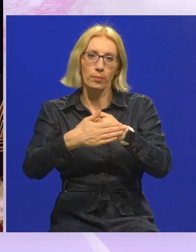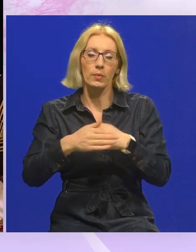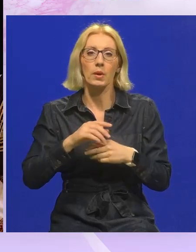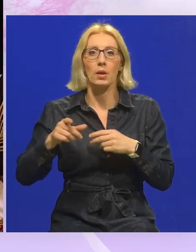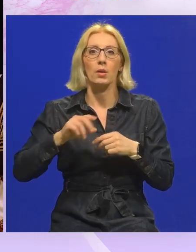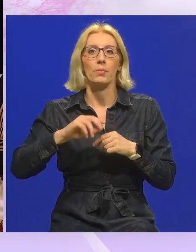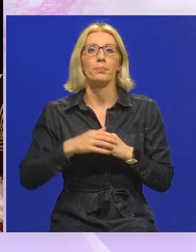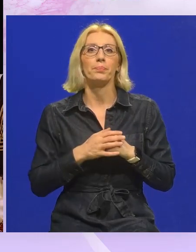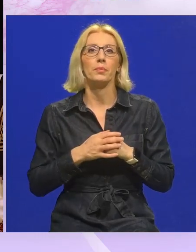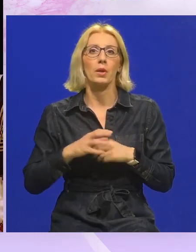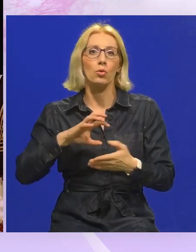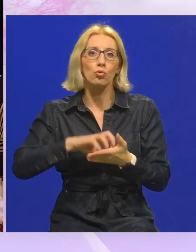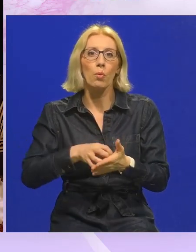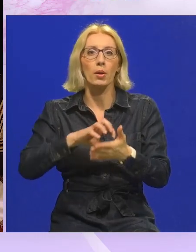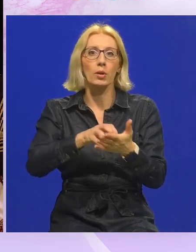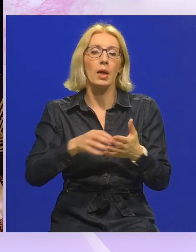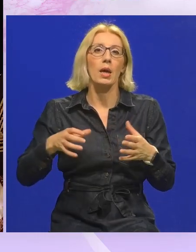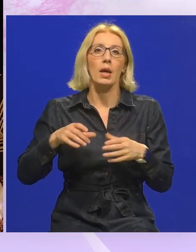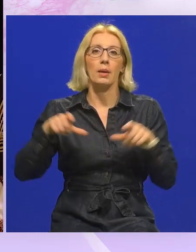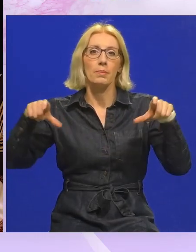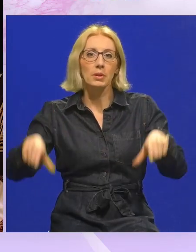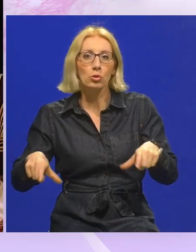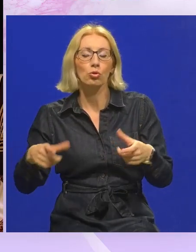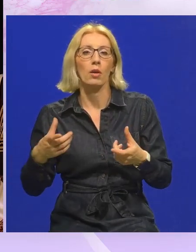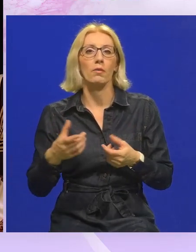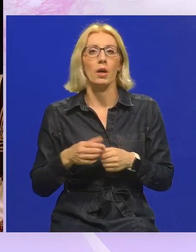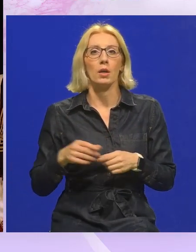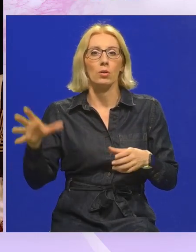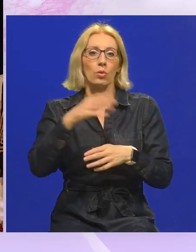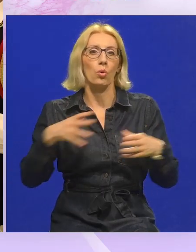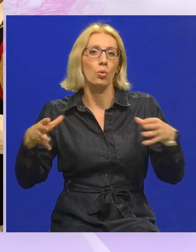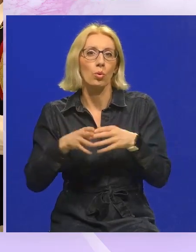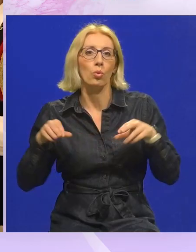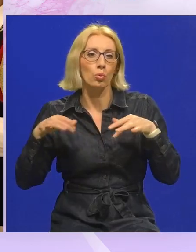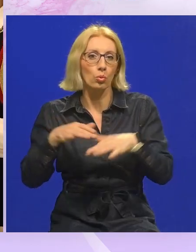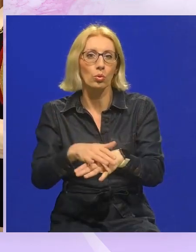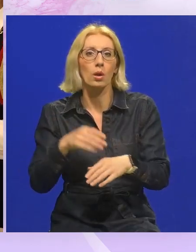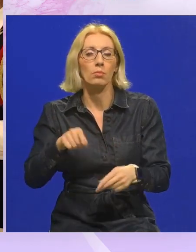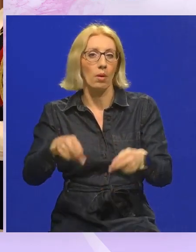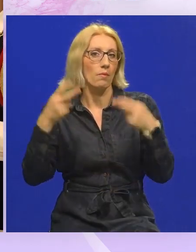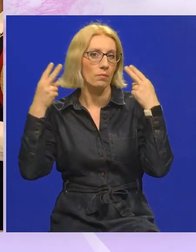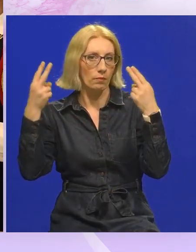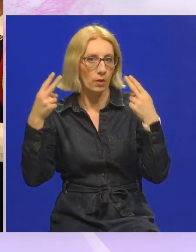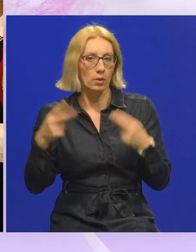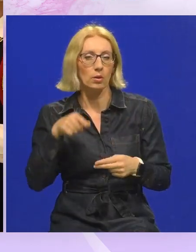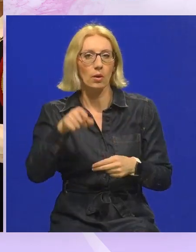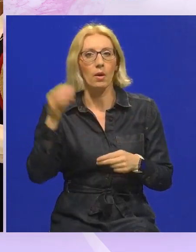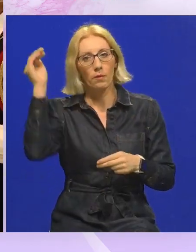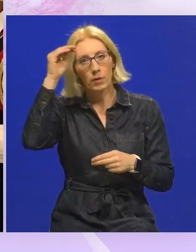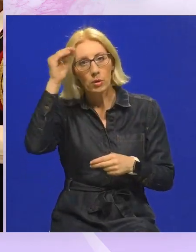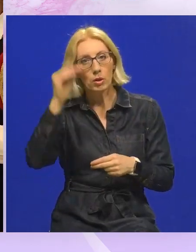susjednih županija, između država, ali ponajprije između ljude, što ja mislim najbitnije. A ovaj